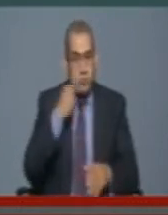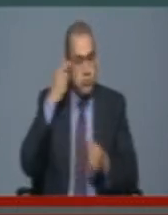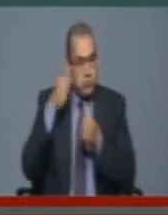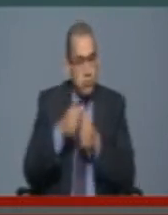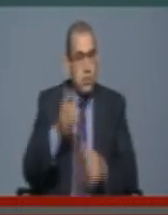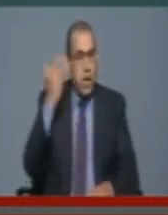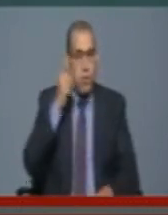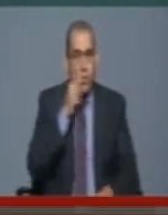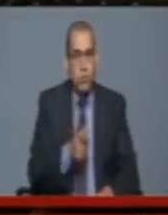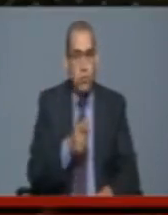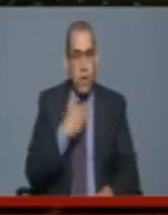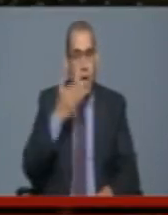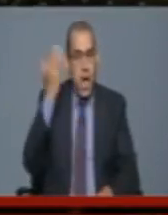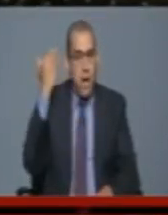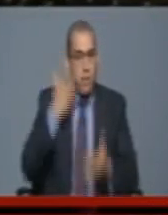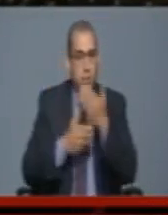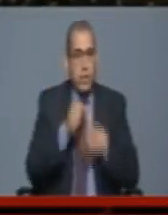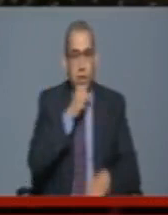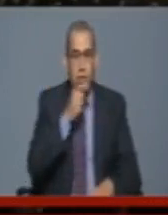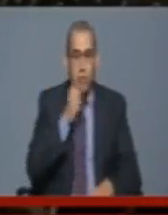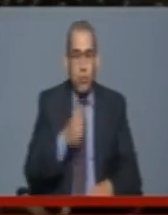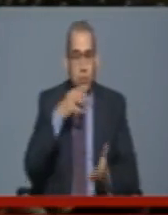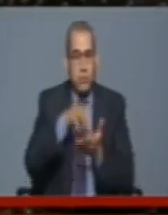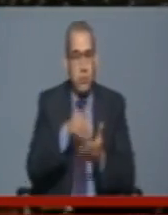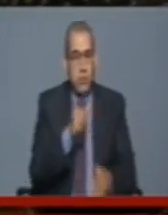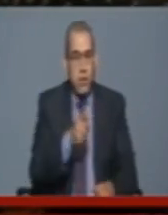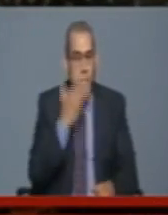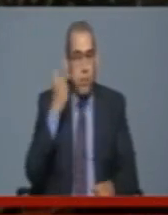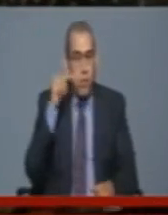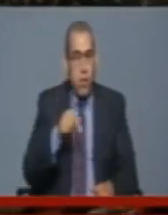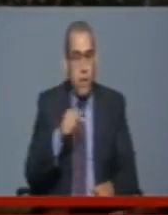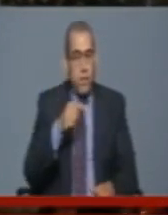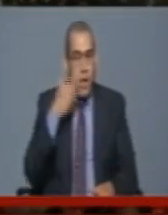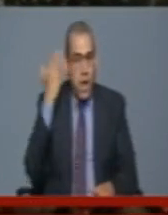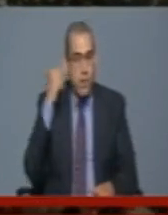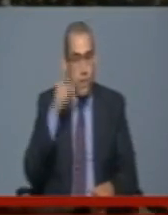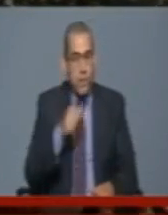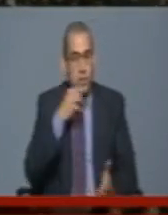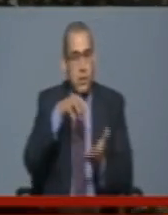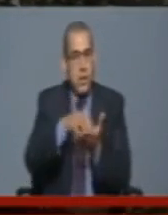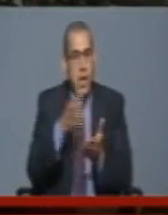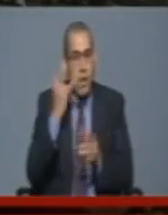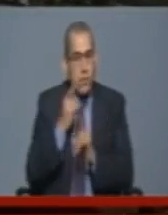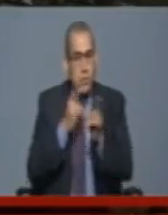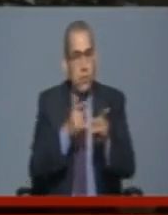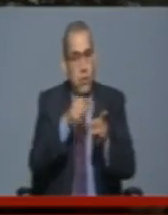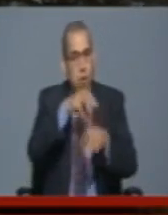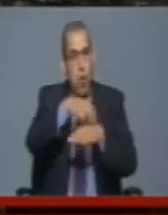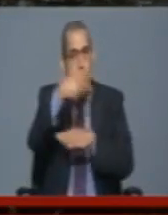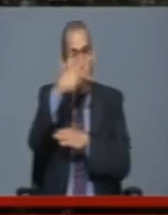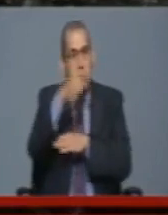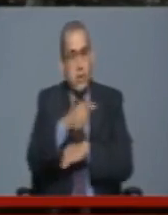لي جدي يوما، أي ما قبل النكبة، بأنه كان هنالك حافلة تحمل اسم القدس